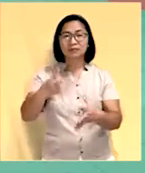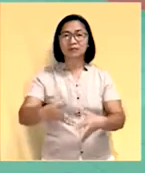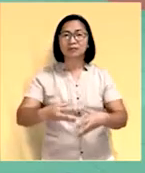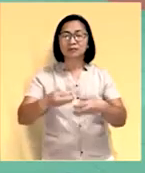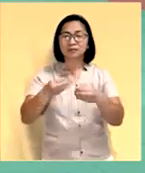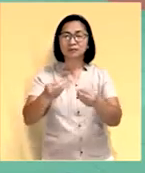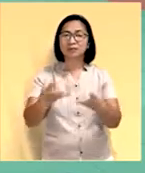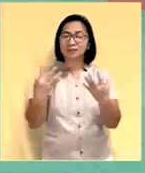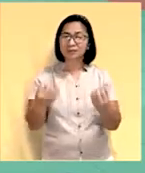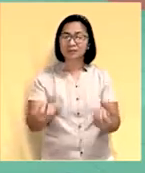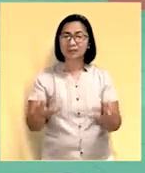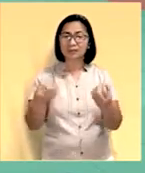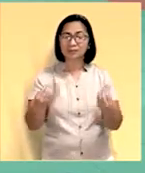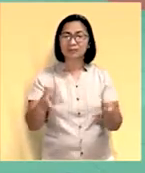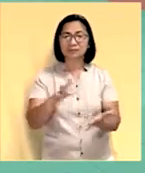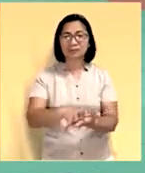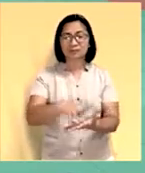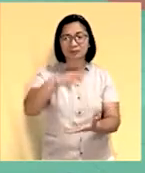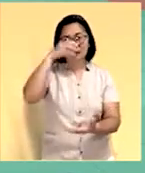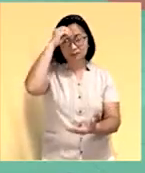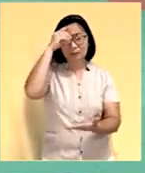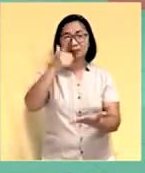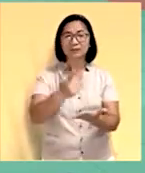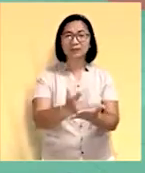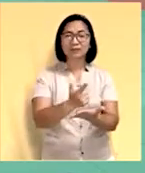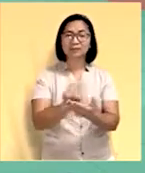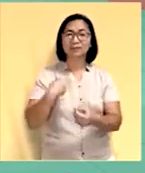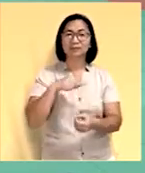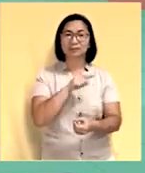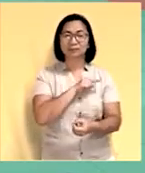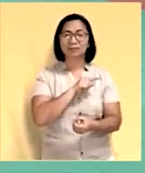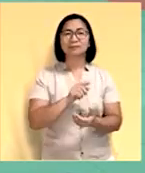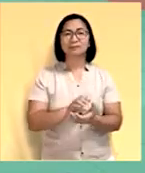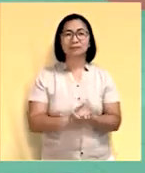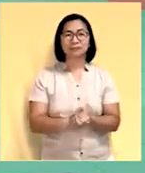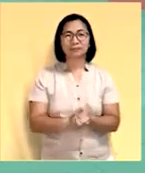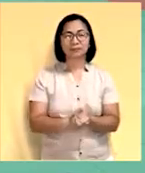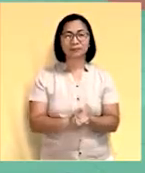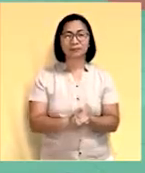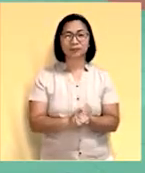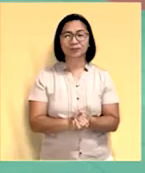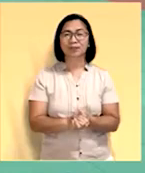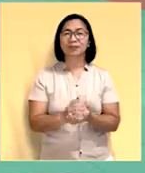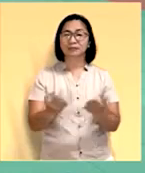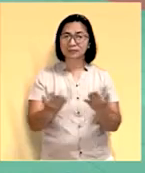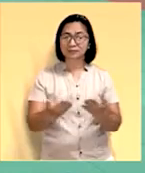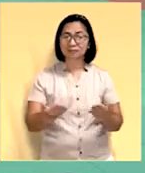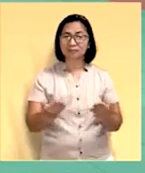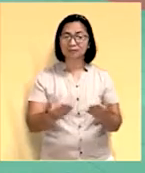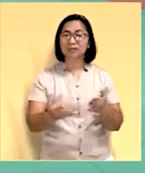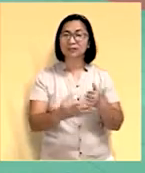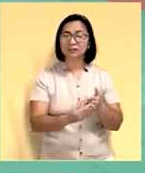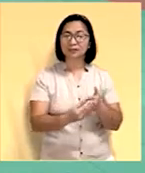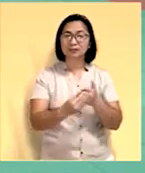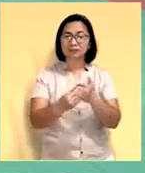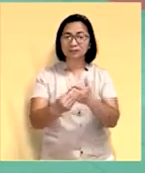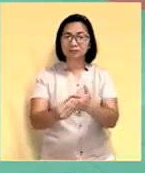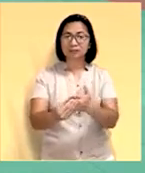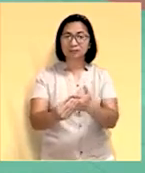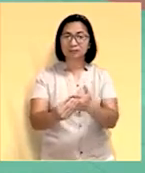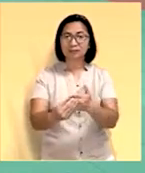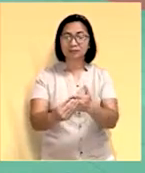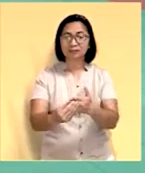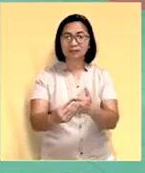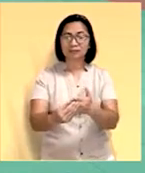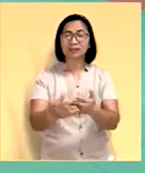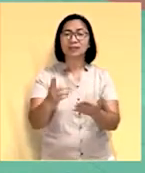ito ng maraming kaalaman at aral sa atin. Ito ay nagiging gabay din natin sa